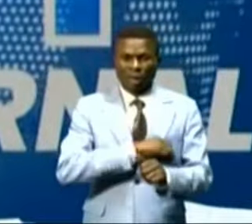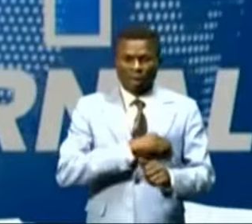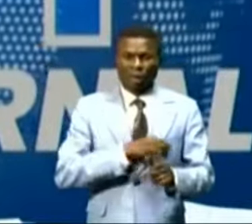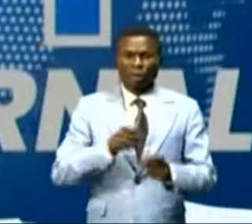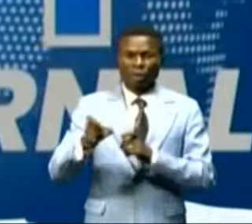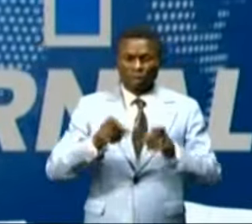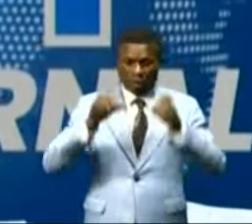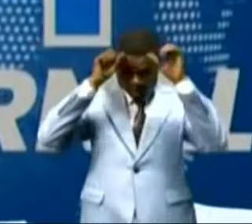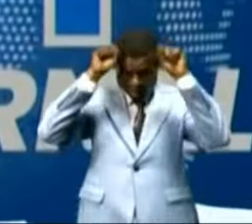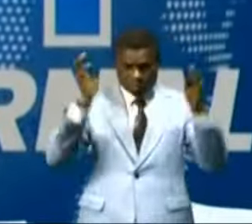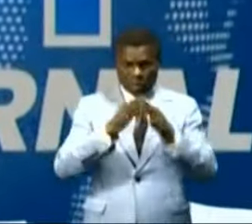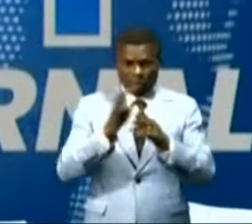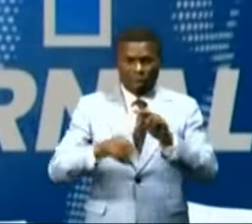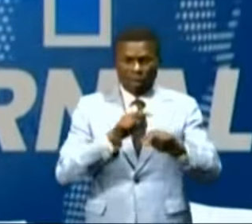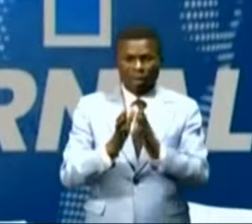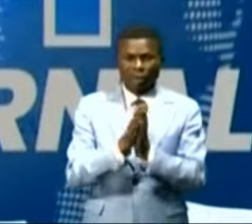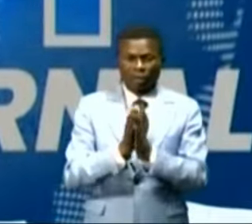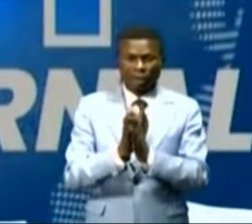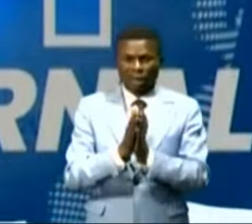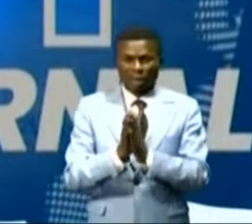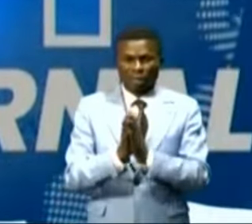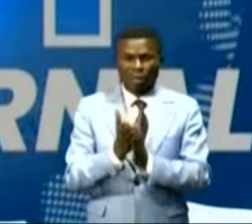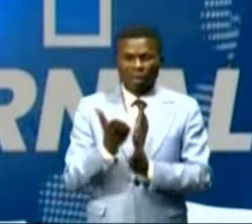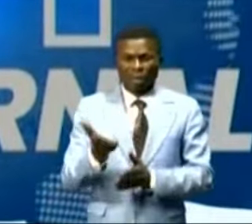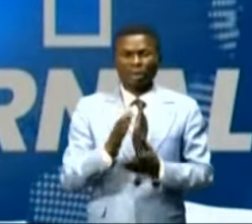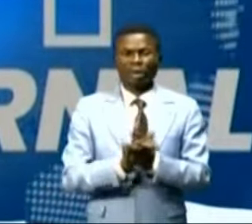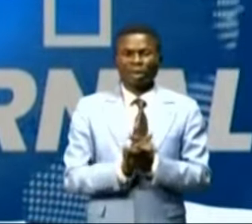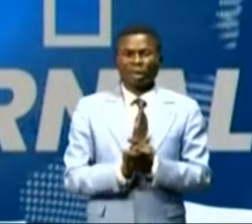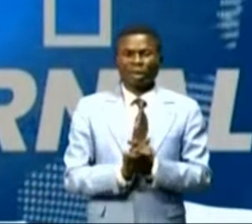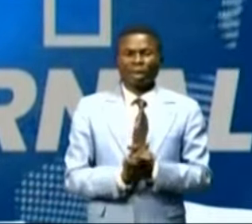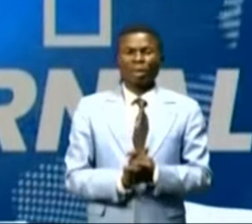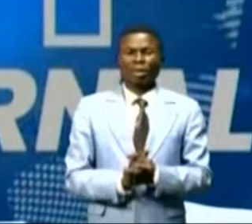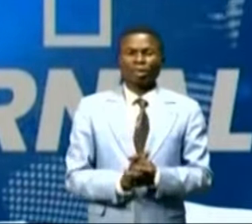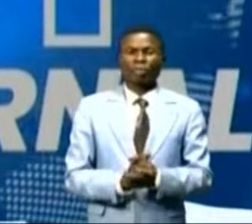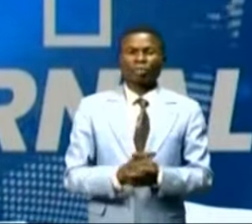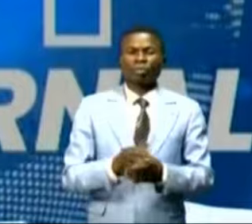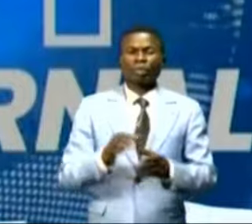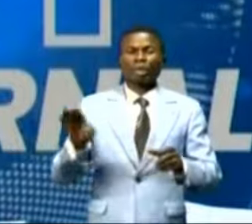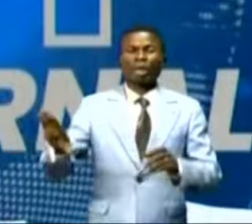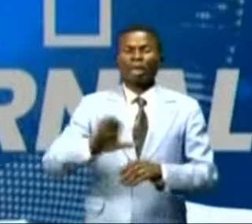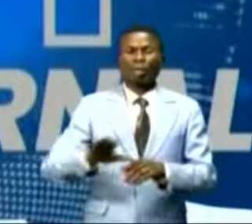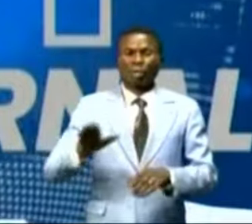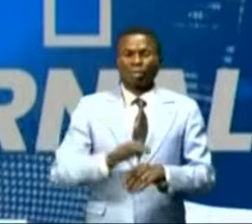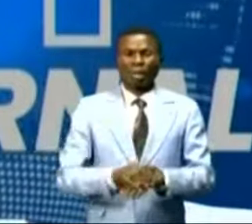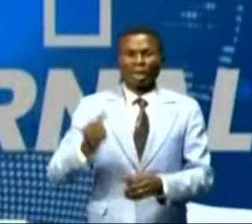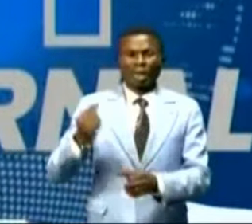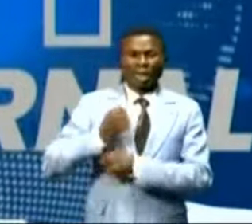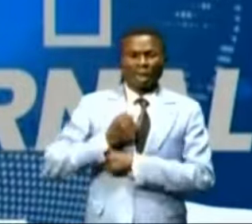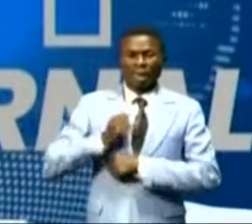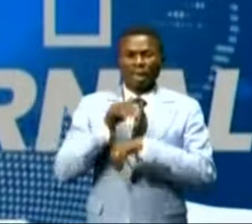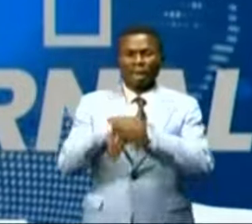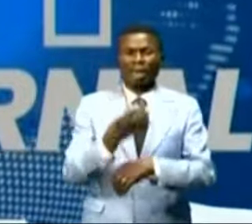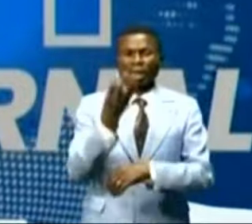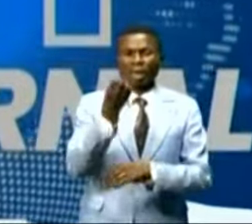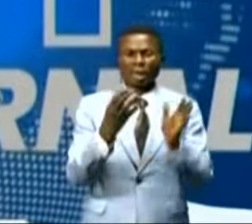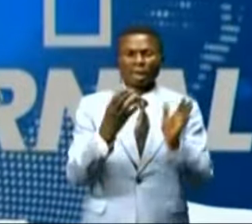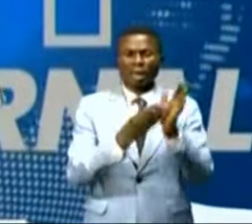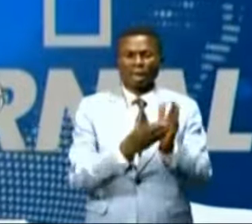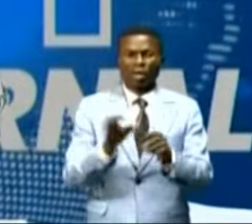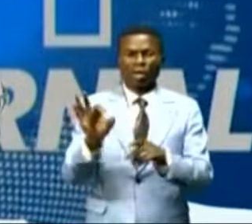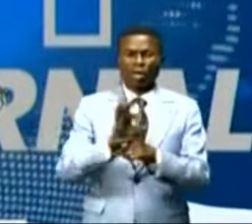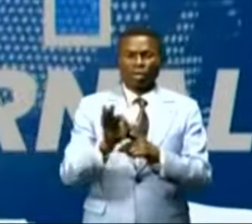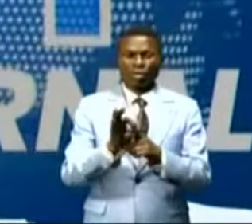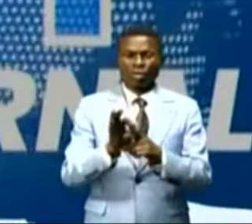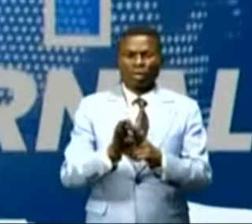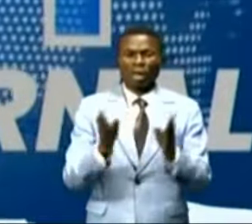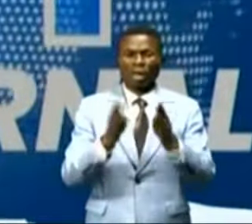le président de l'Assemblée nationale, Vital Kamerhe, à Montréal, au Canada, pour participer à la 49e session plénière